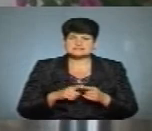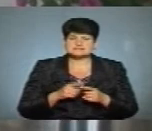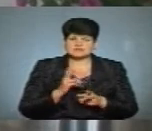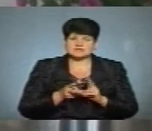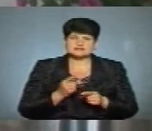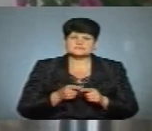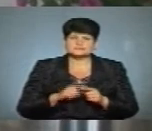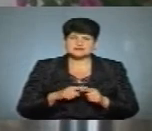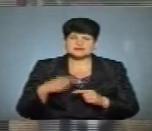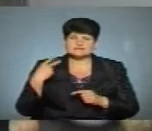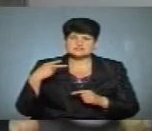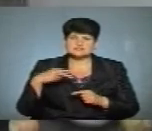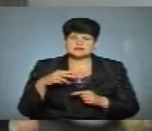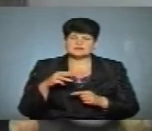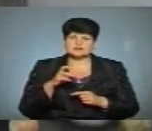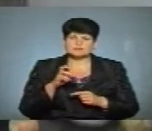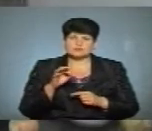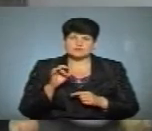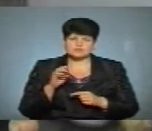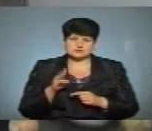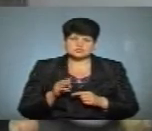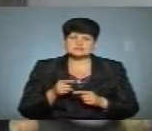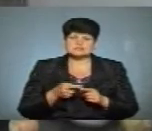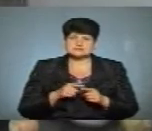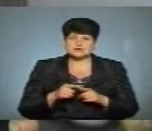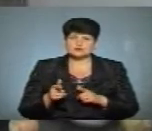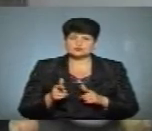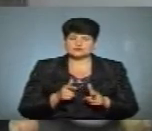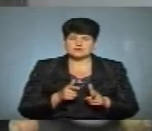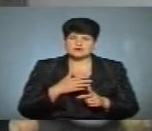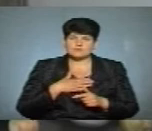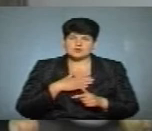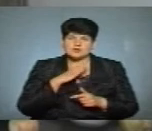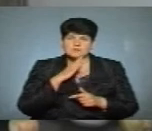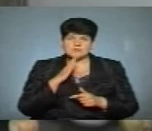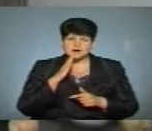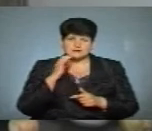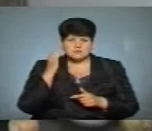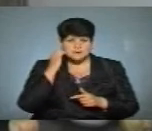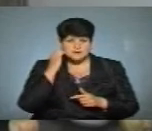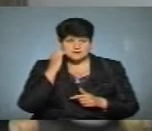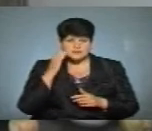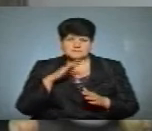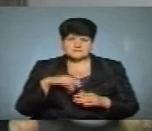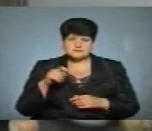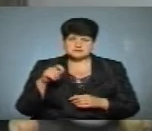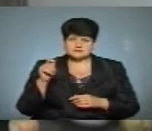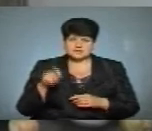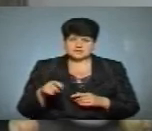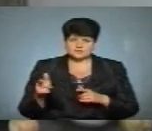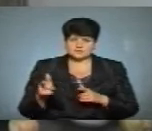борщ в моїй матері. Ця страва готувалася моєю матері, вона пам'ятає, як ще післявоєнний період